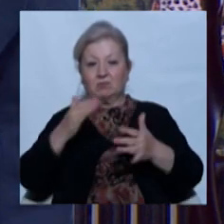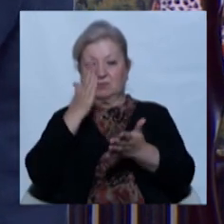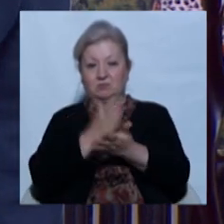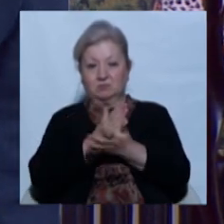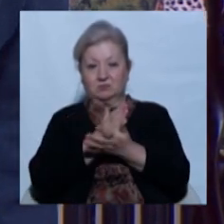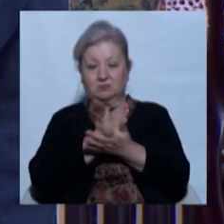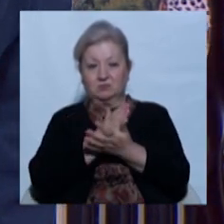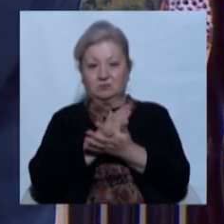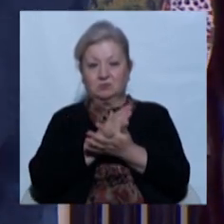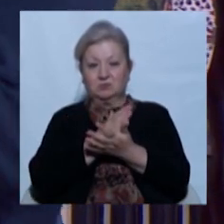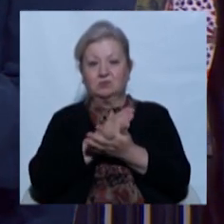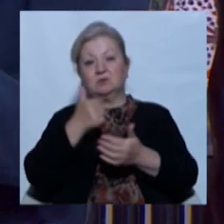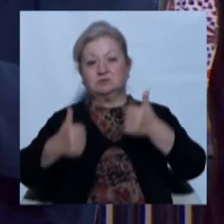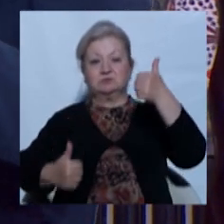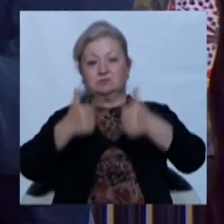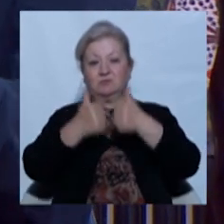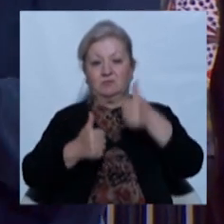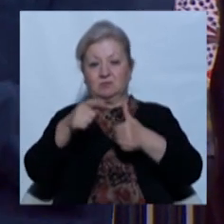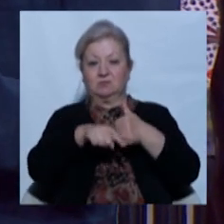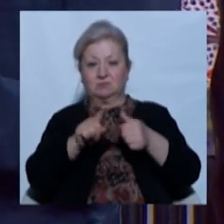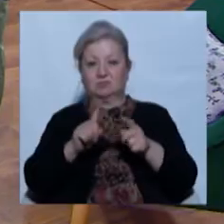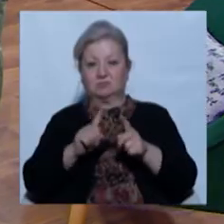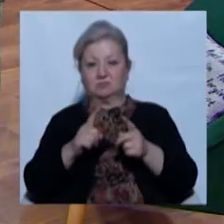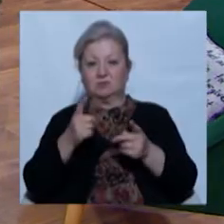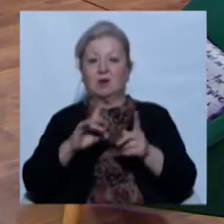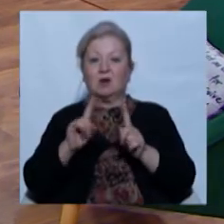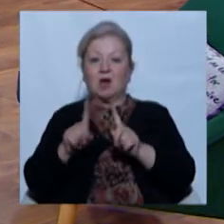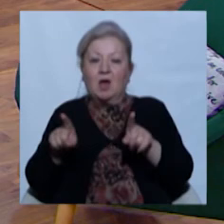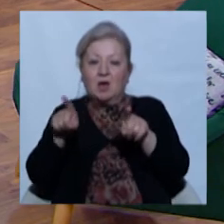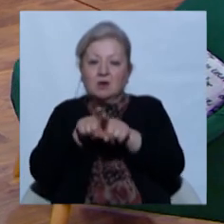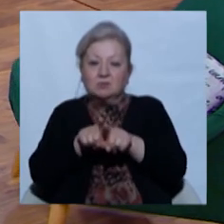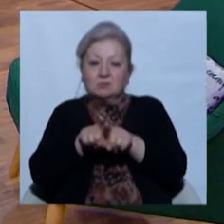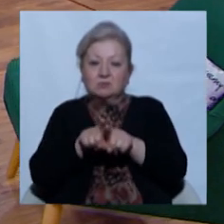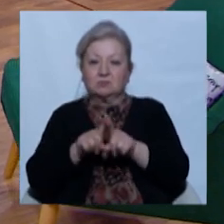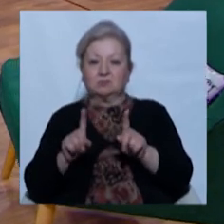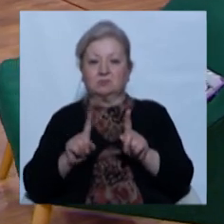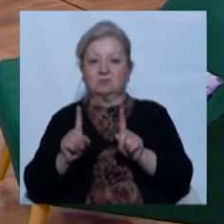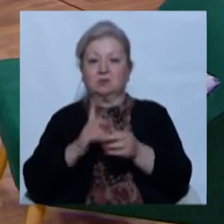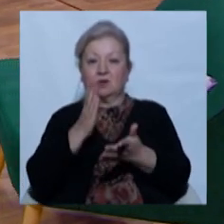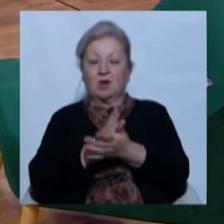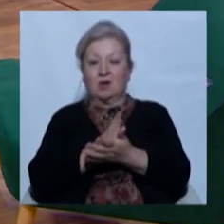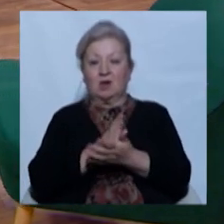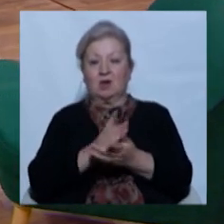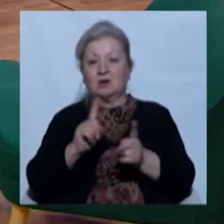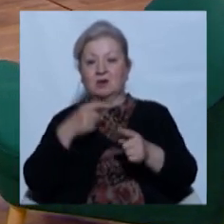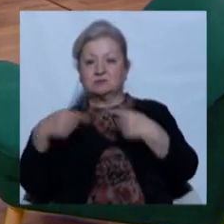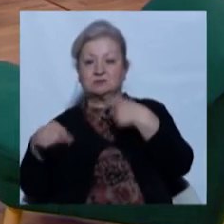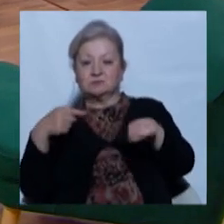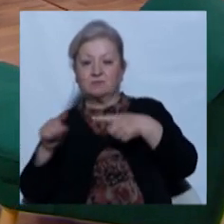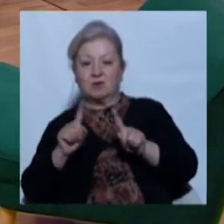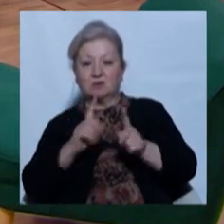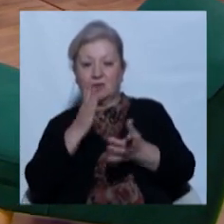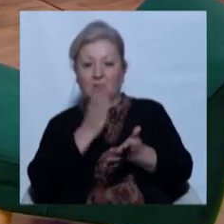და შევადაროთ ერთმანეთს, რა ხდება, თქვა, საერთო, და მე ამოვიწეროთ ცალკე